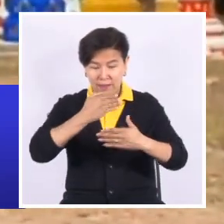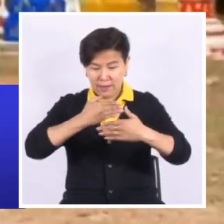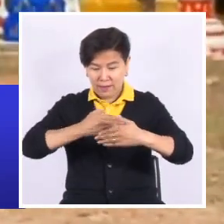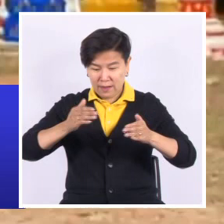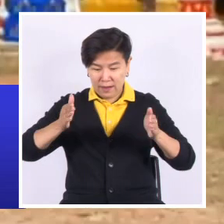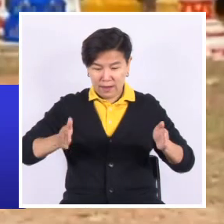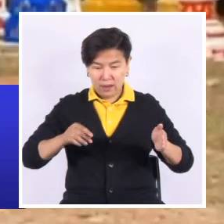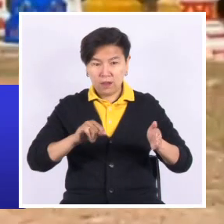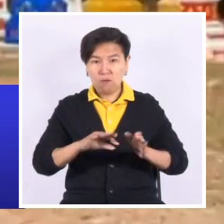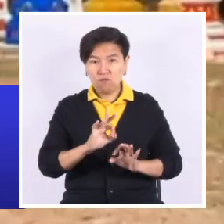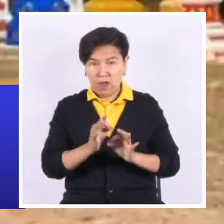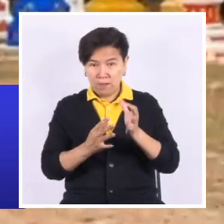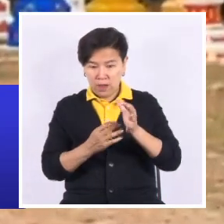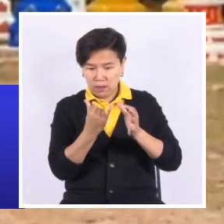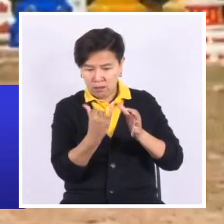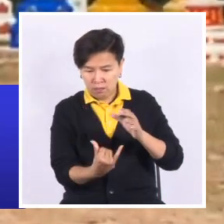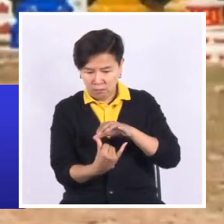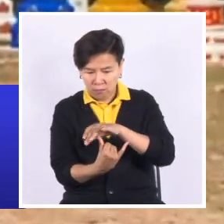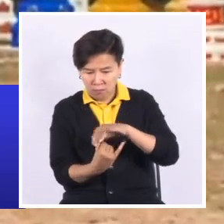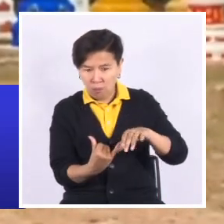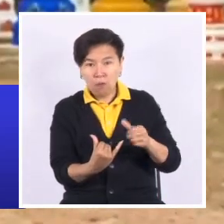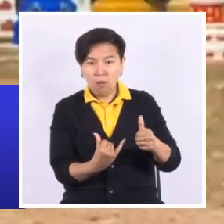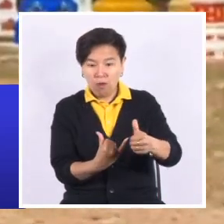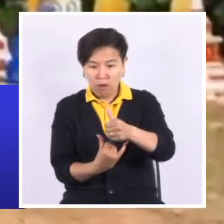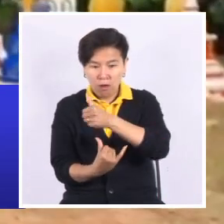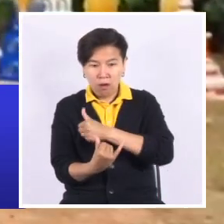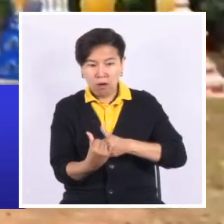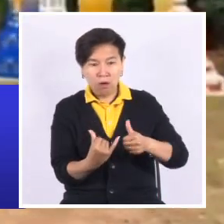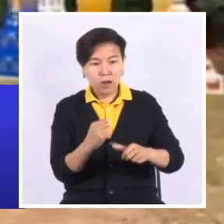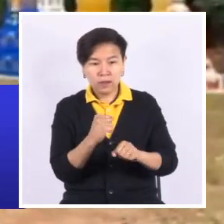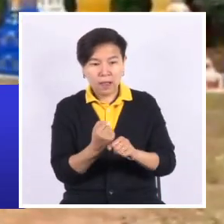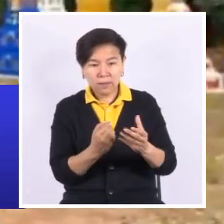งตาเลยนะปรากฏว่าร่างไม่ไหม้ว่าอย่างนั้นเถอะเขาก็